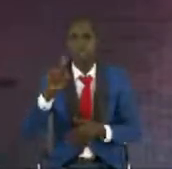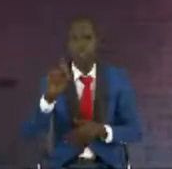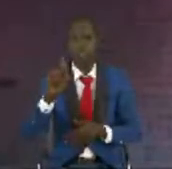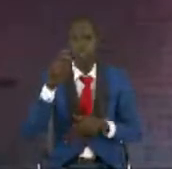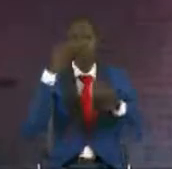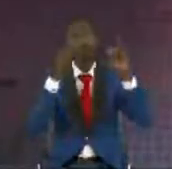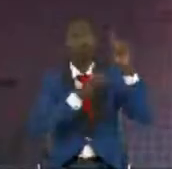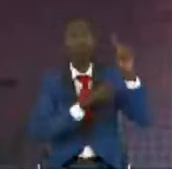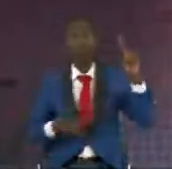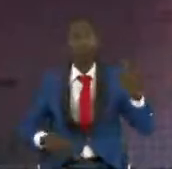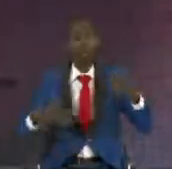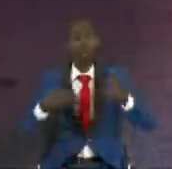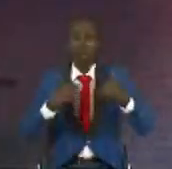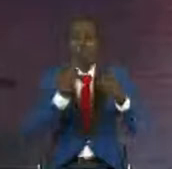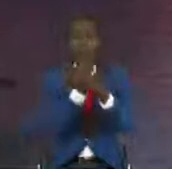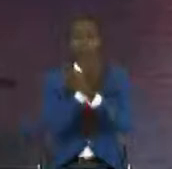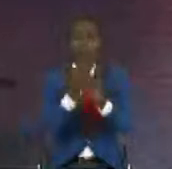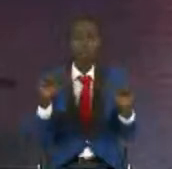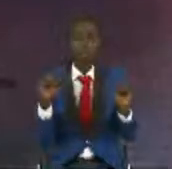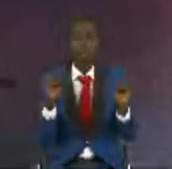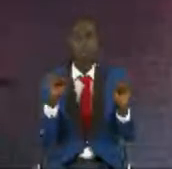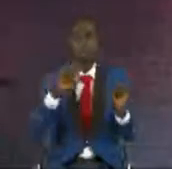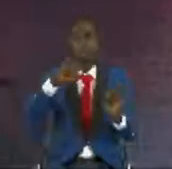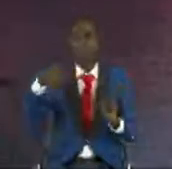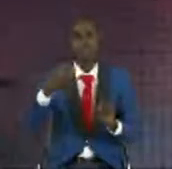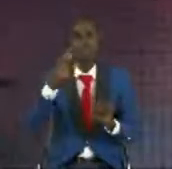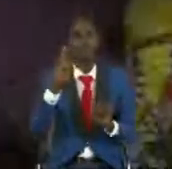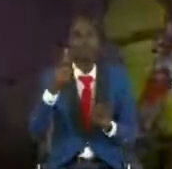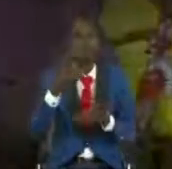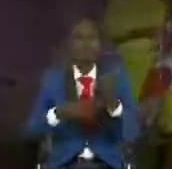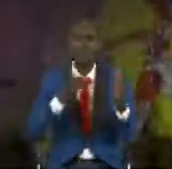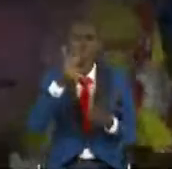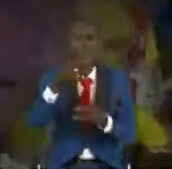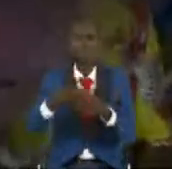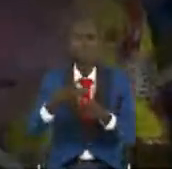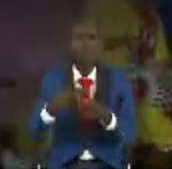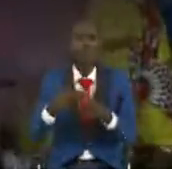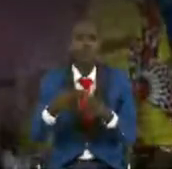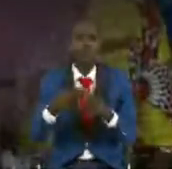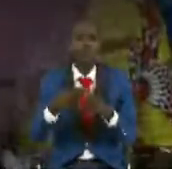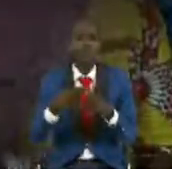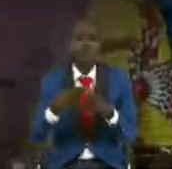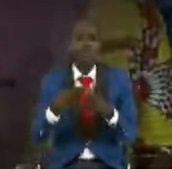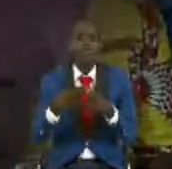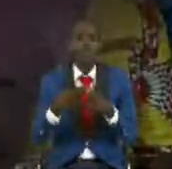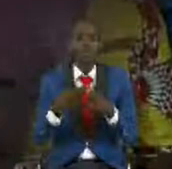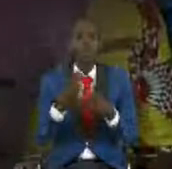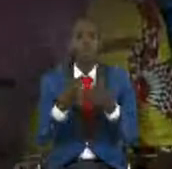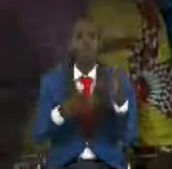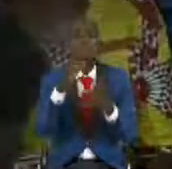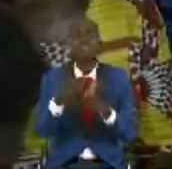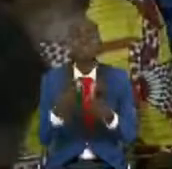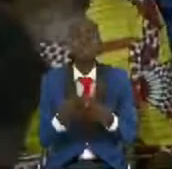Car l'Éternel rachète Jacob. Quel est ton nom? Mets ton nom là-bas. Car